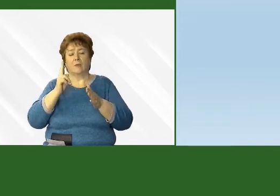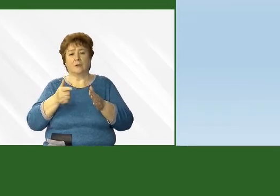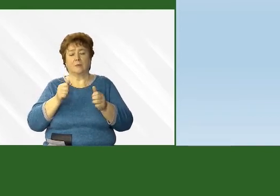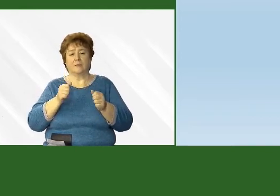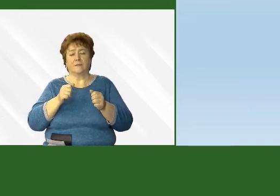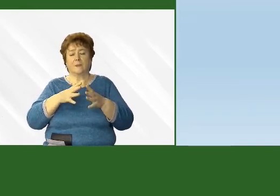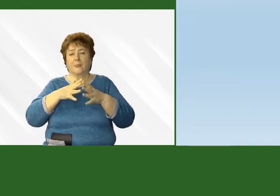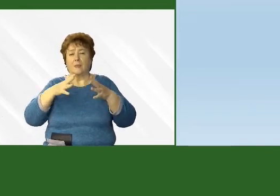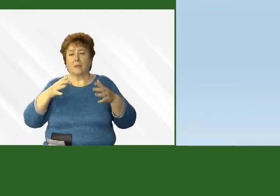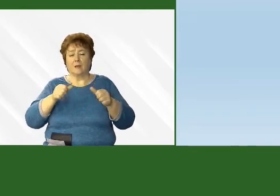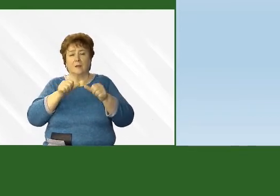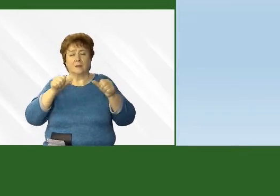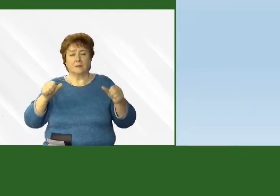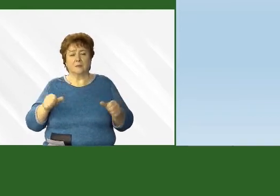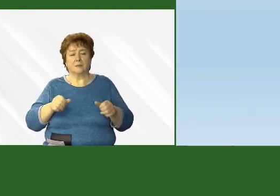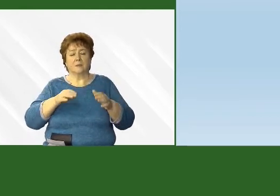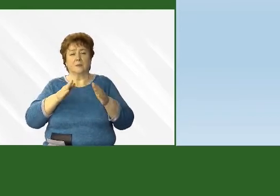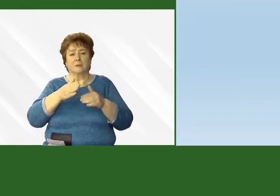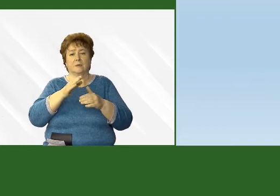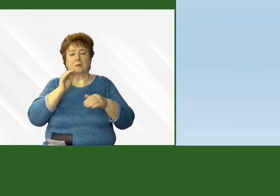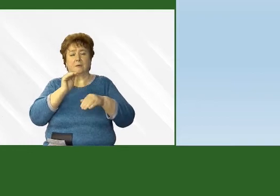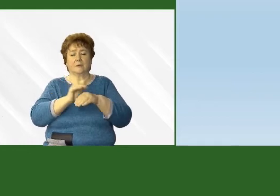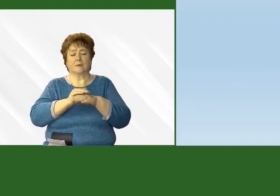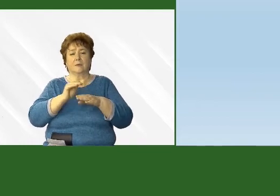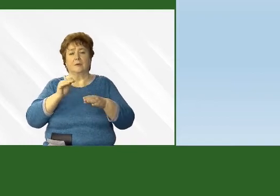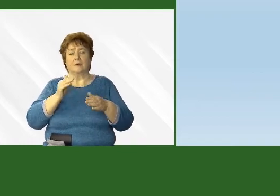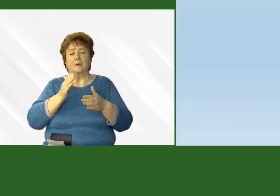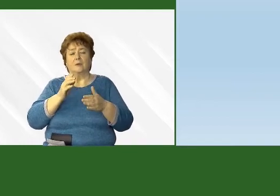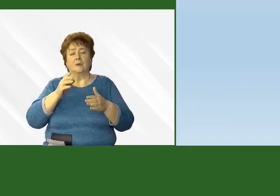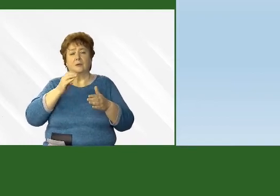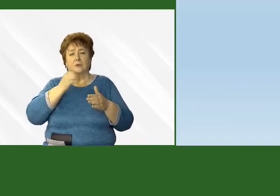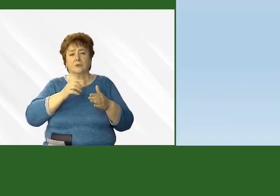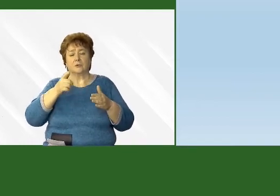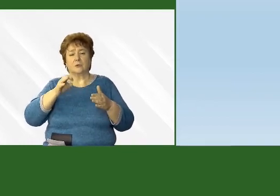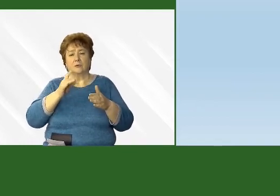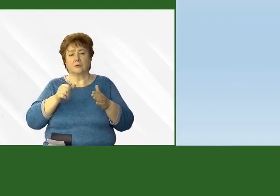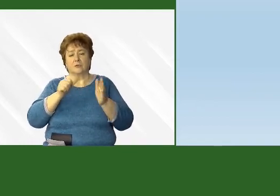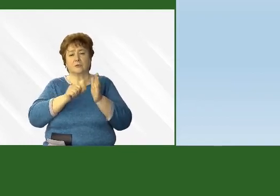килограмма. Максимальный размер рыбы, зафиксированный у Южной Георгии, составил